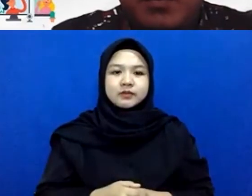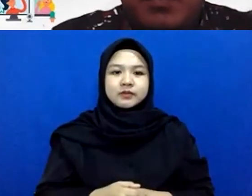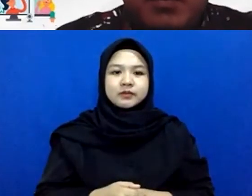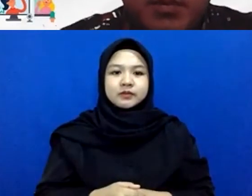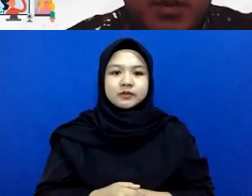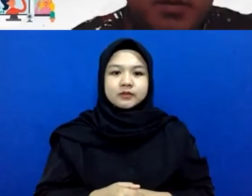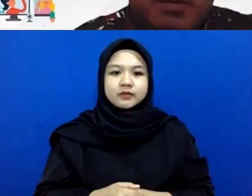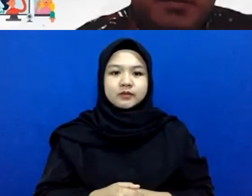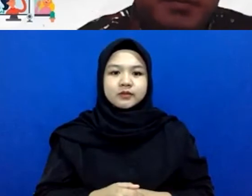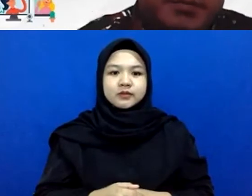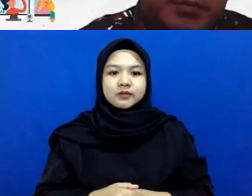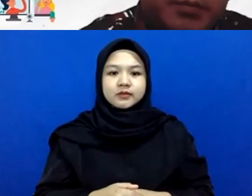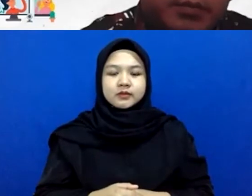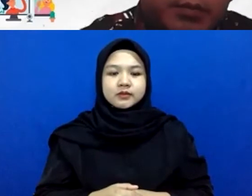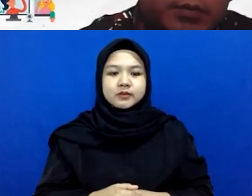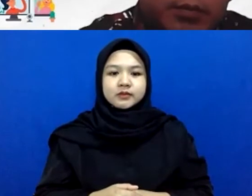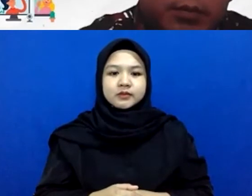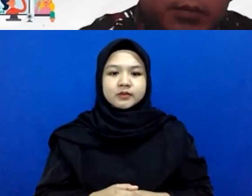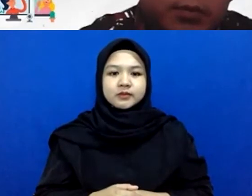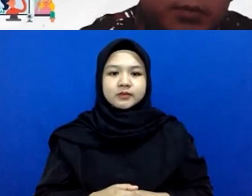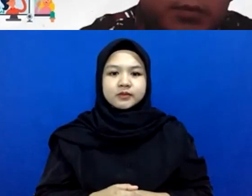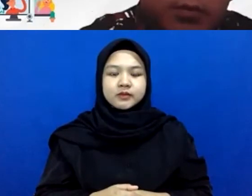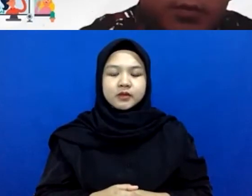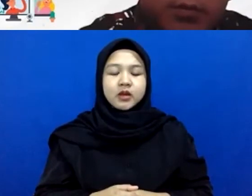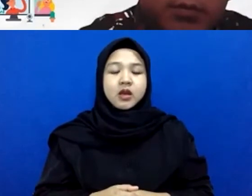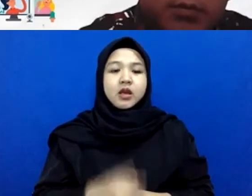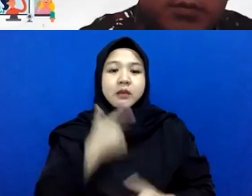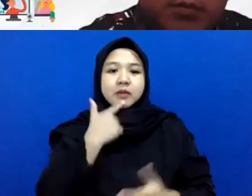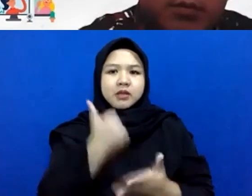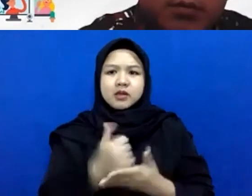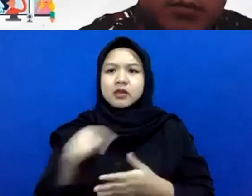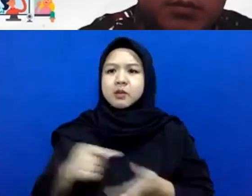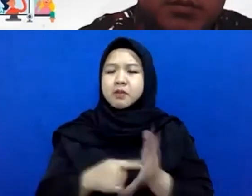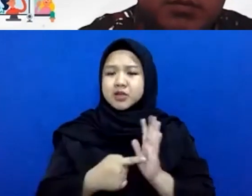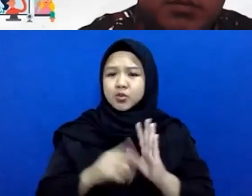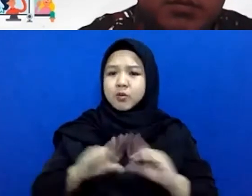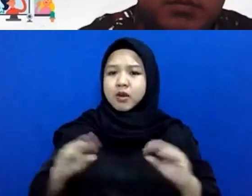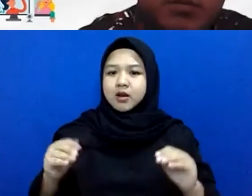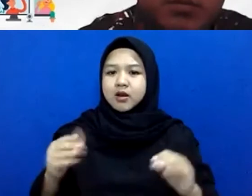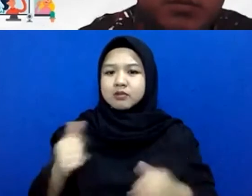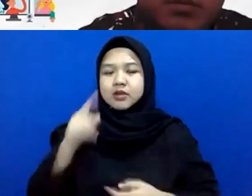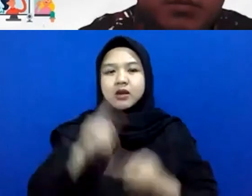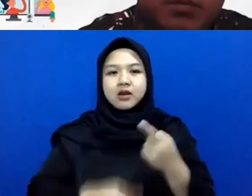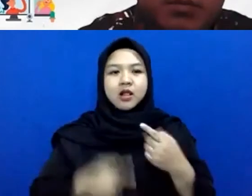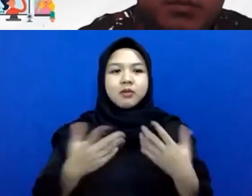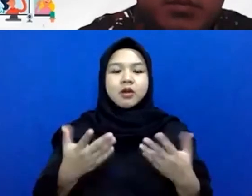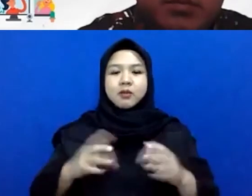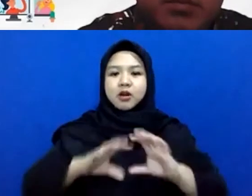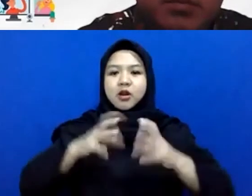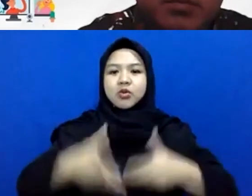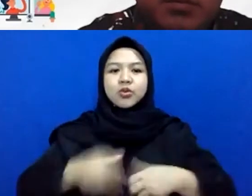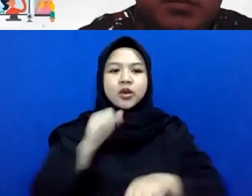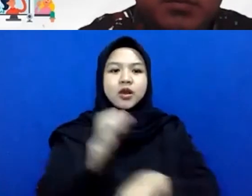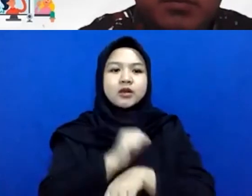pentingnya Mbak Esti di sini, mahasiswa-mahasiswa saya yang magang itu jadi kenal bagaimana dunia kerja